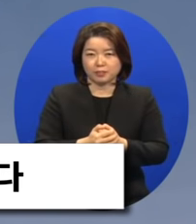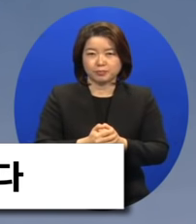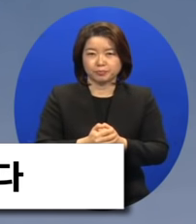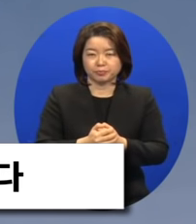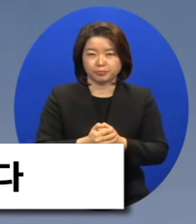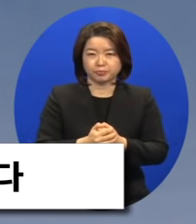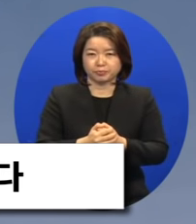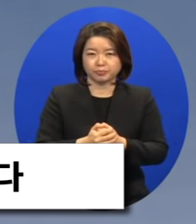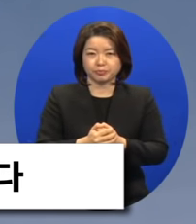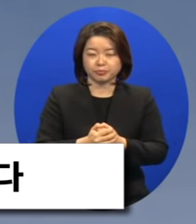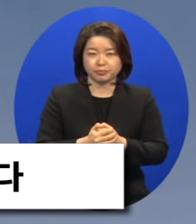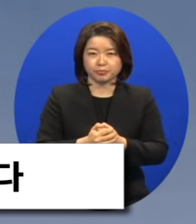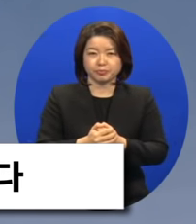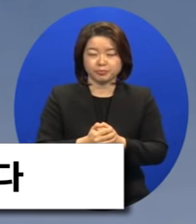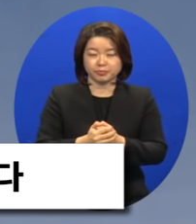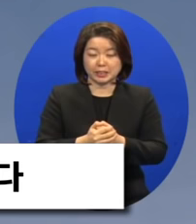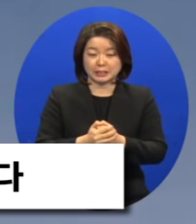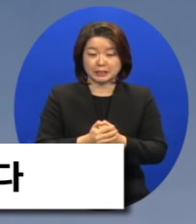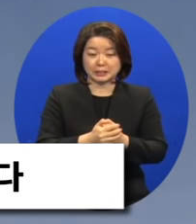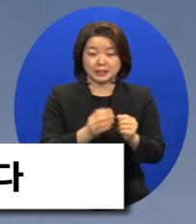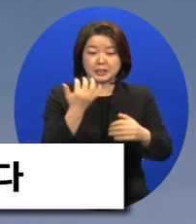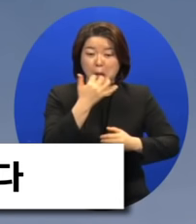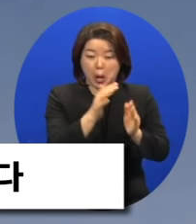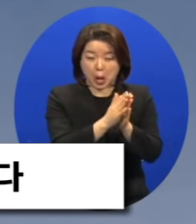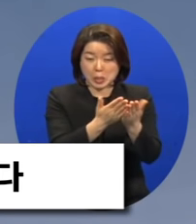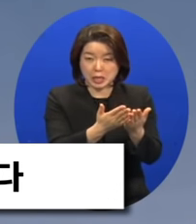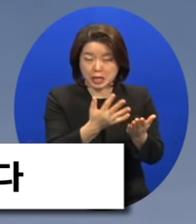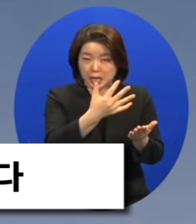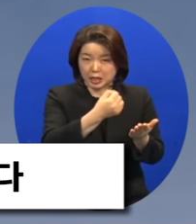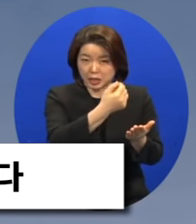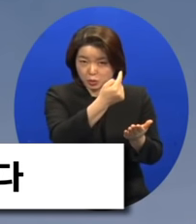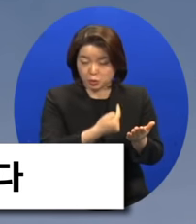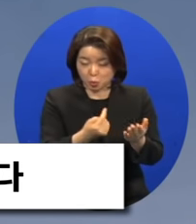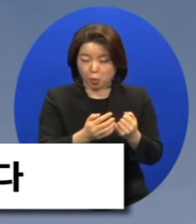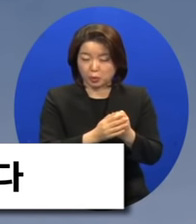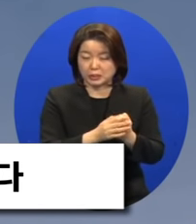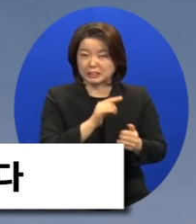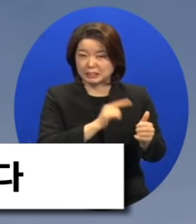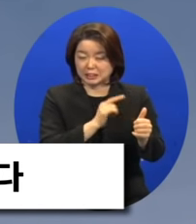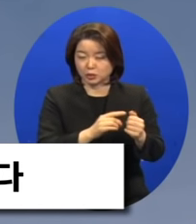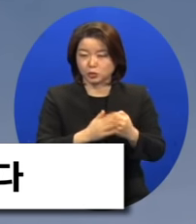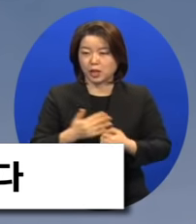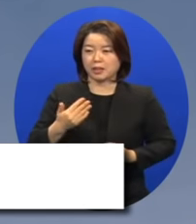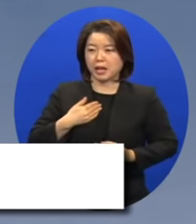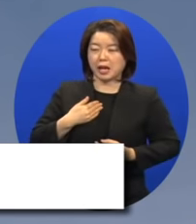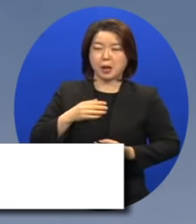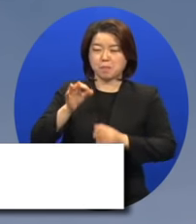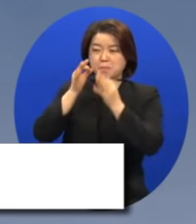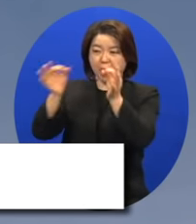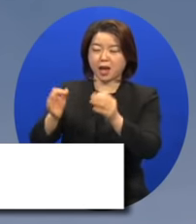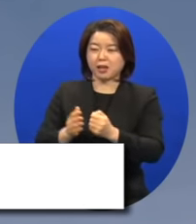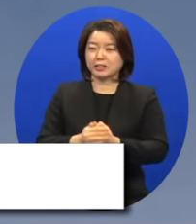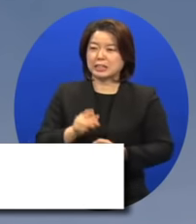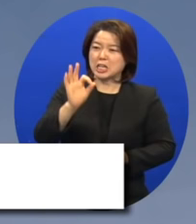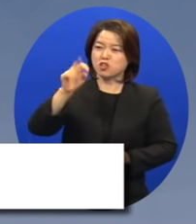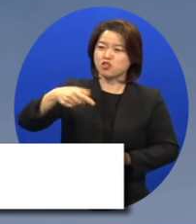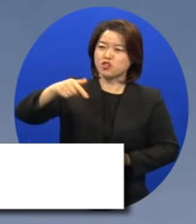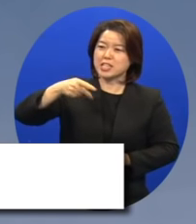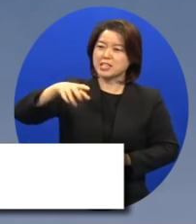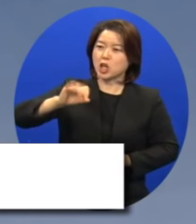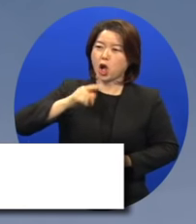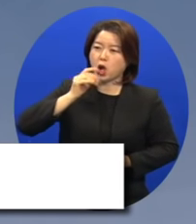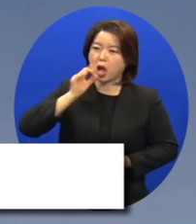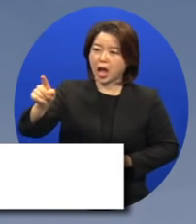, 잡지를가져다주던소년이나에게소리를질렀다." 유기성,